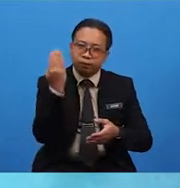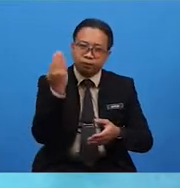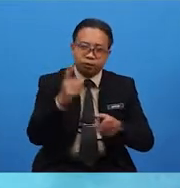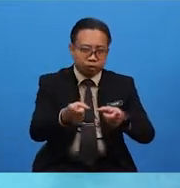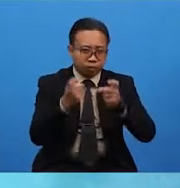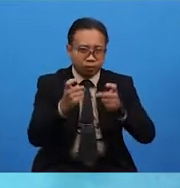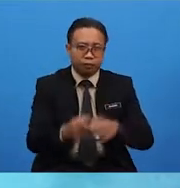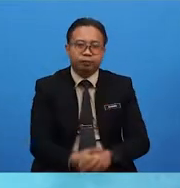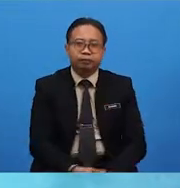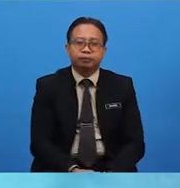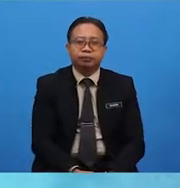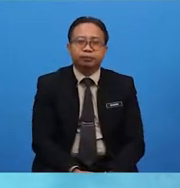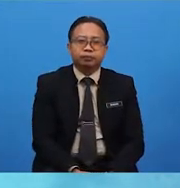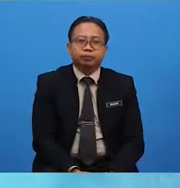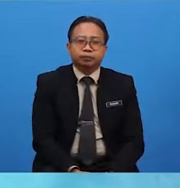pantas